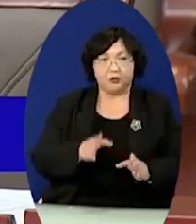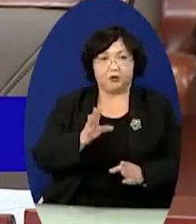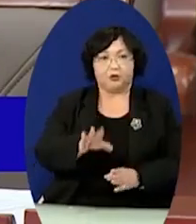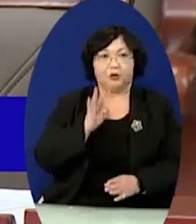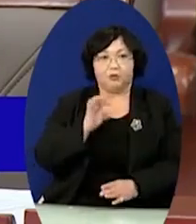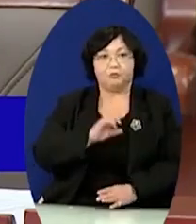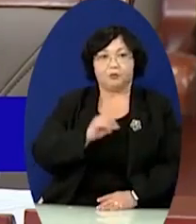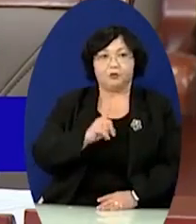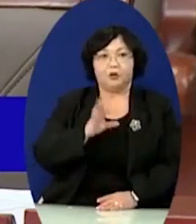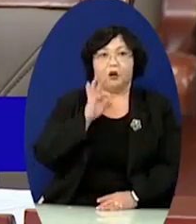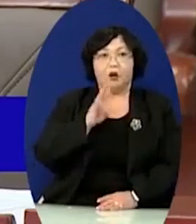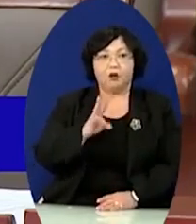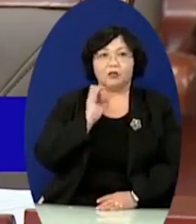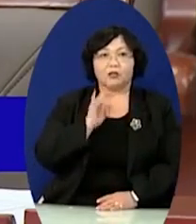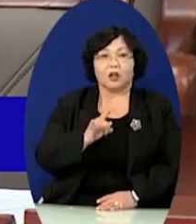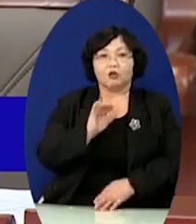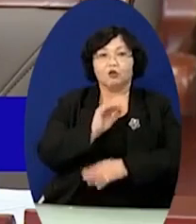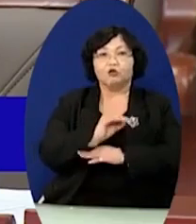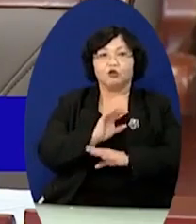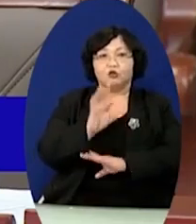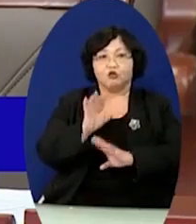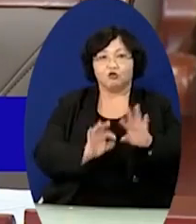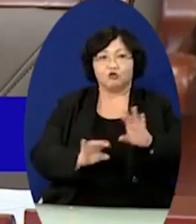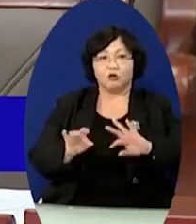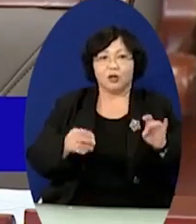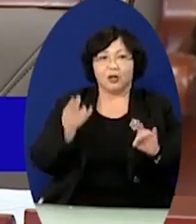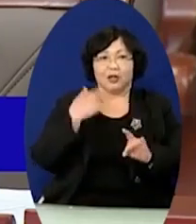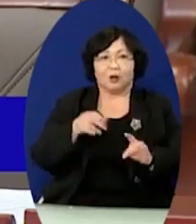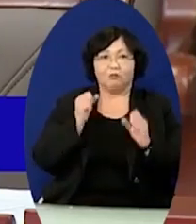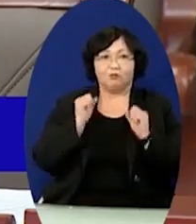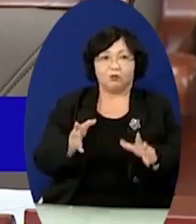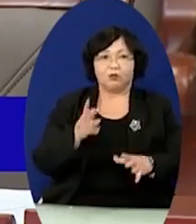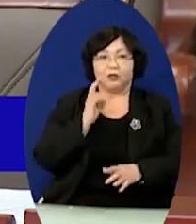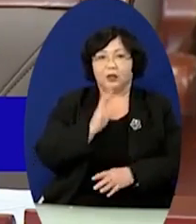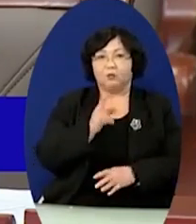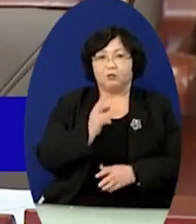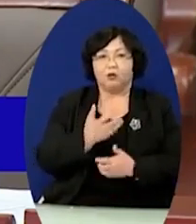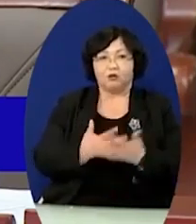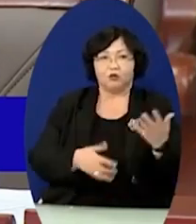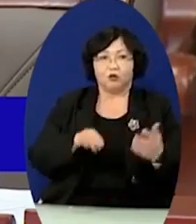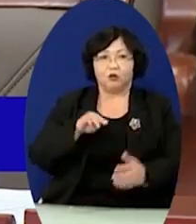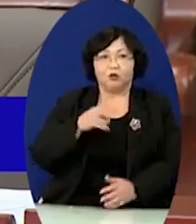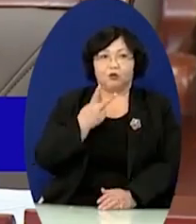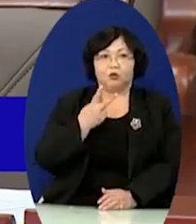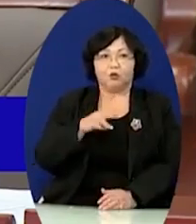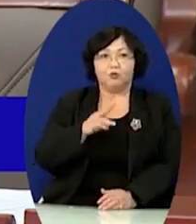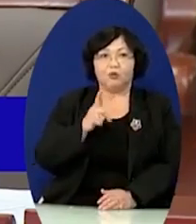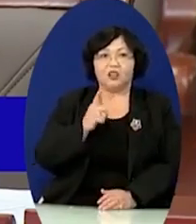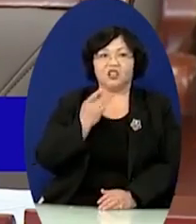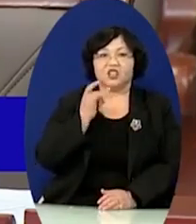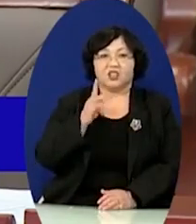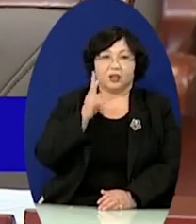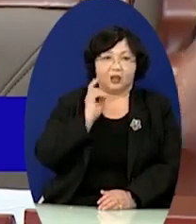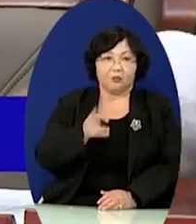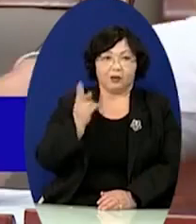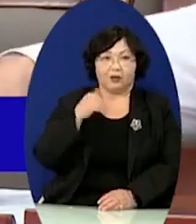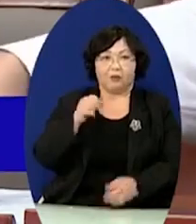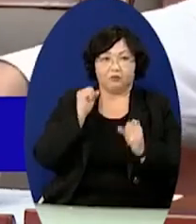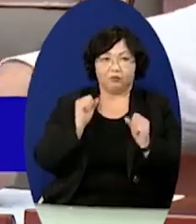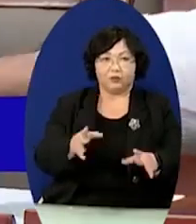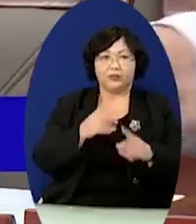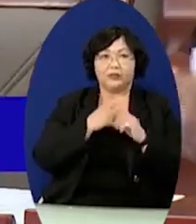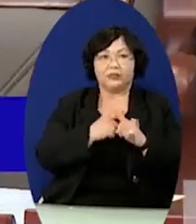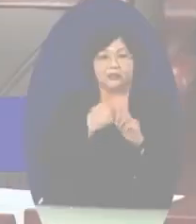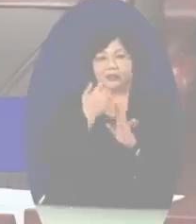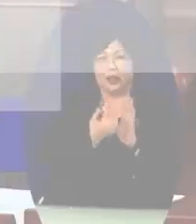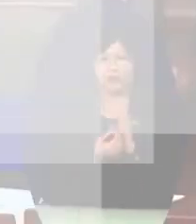сар өдрөө чинь зөрж байгаа юм байна. Дампуурсан компаниуд зөндөө байна. Тэр Түмэн гişigтэн гэдэг компани чинь дампуурсан. Дандаа X тайлан